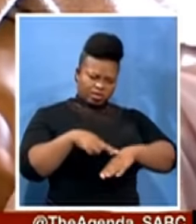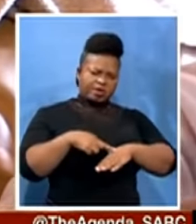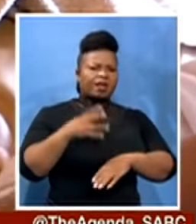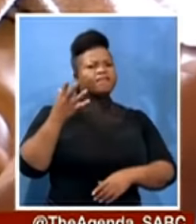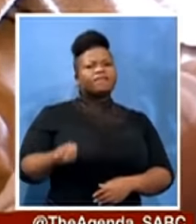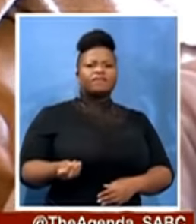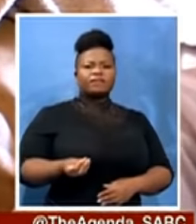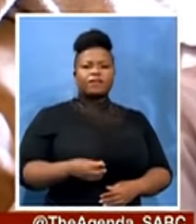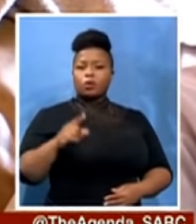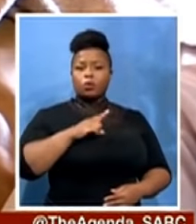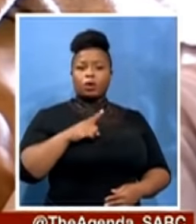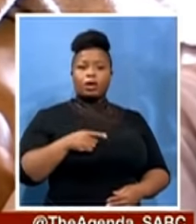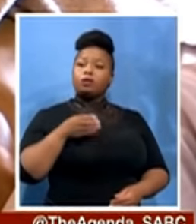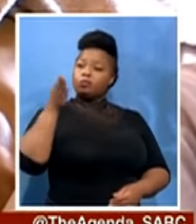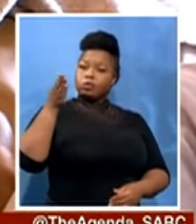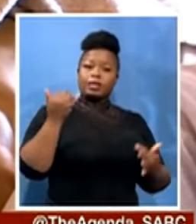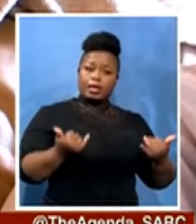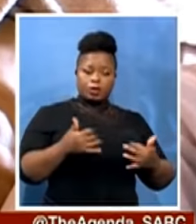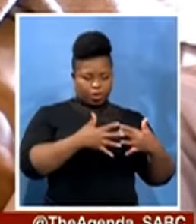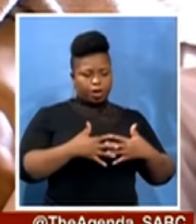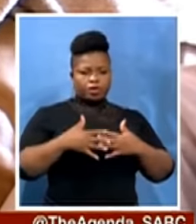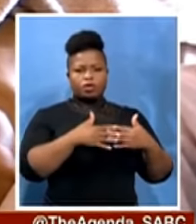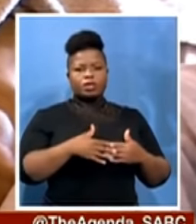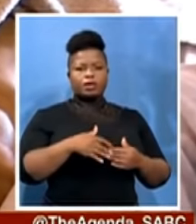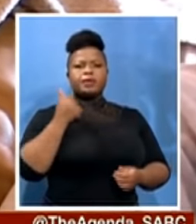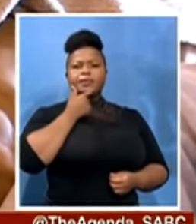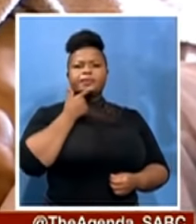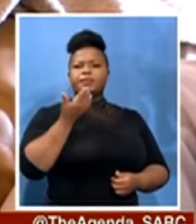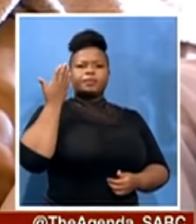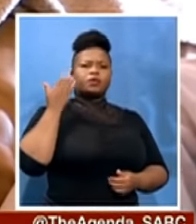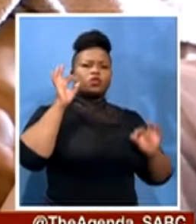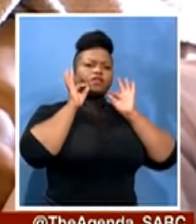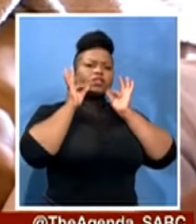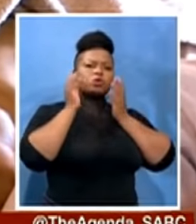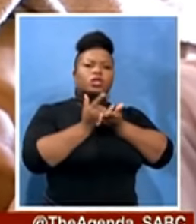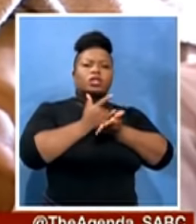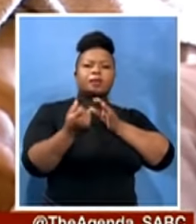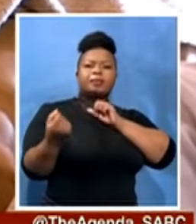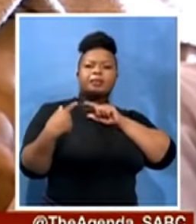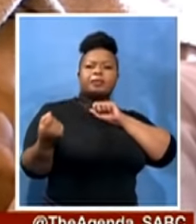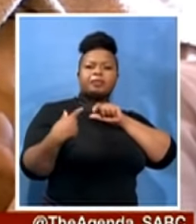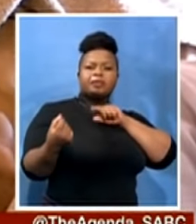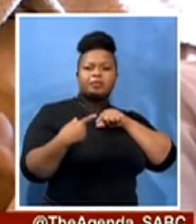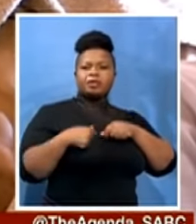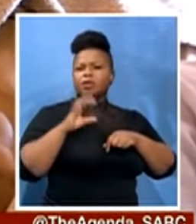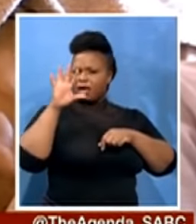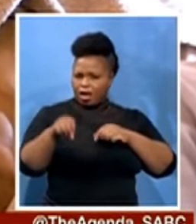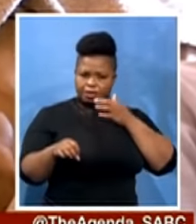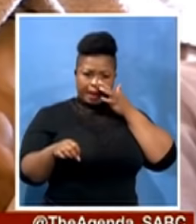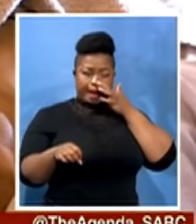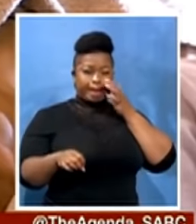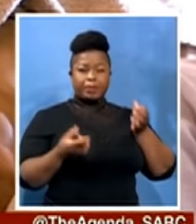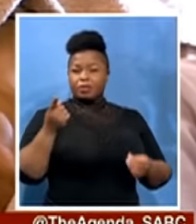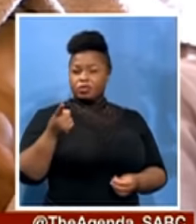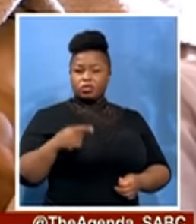ey'nsukwini besikade sikhuluma ngakho nje Facebook, ngimbuza ngithi, mina mshana, lapho aze bekumise ni lapha